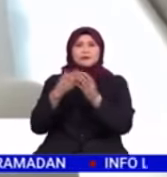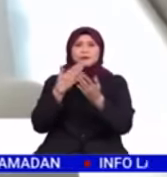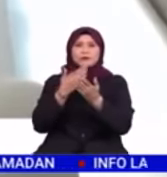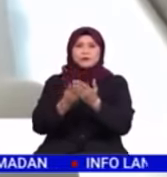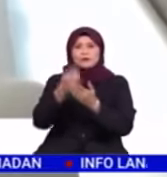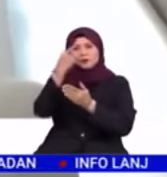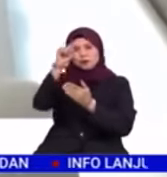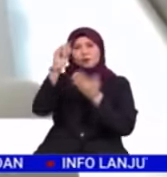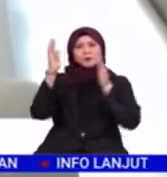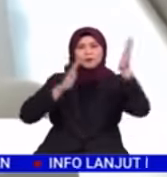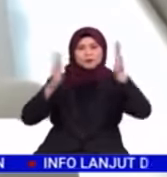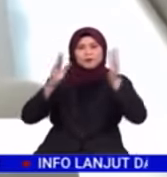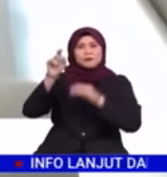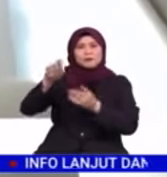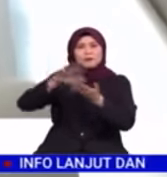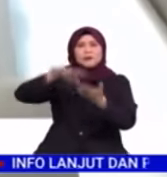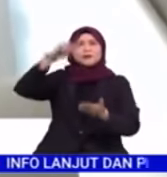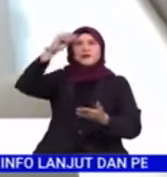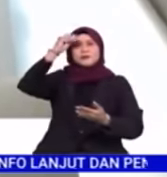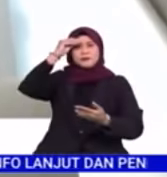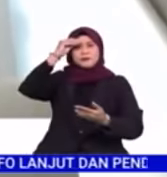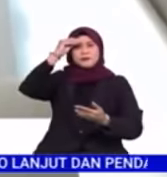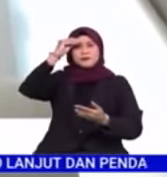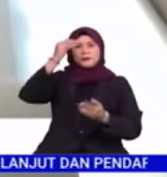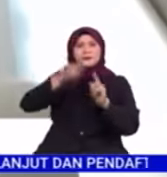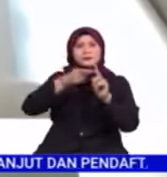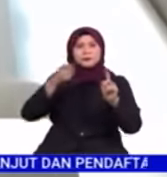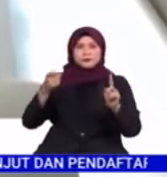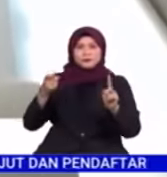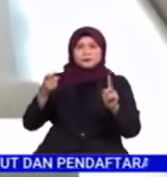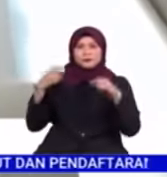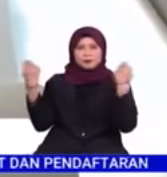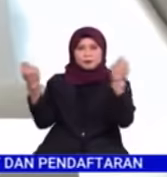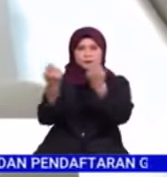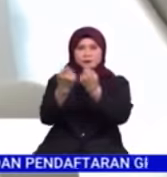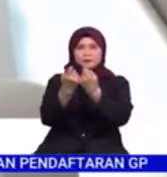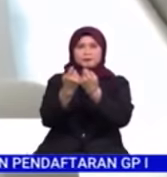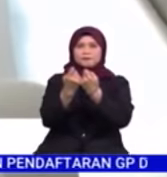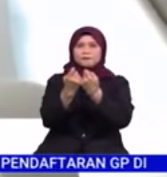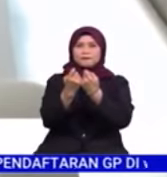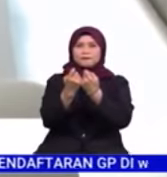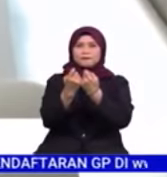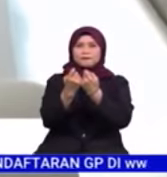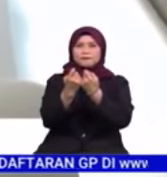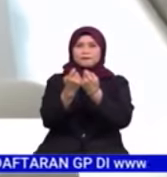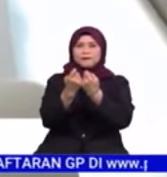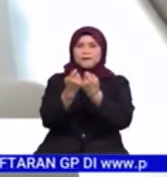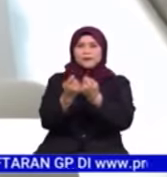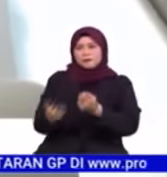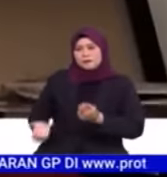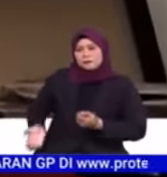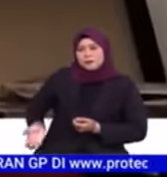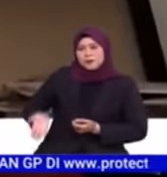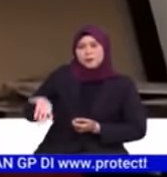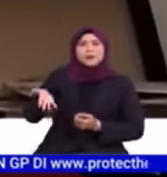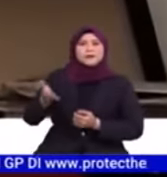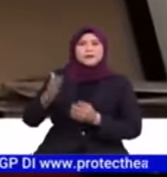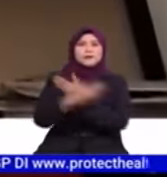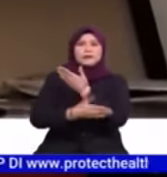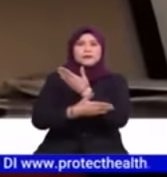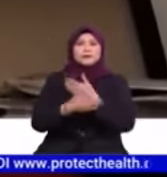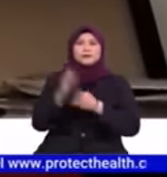kepadanya dekarrel jadi kita belum baca cerita The pasukan-pasukan polling negara